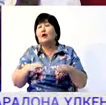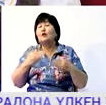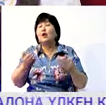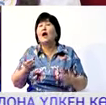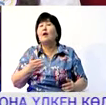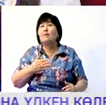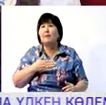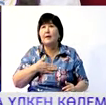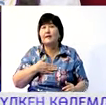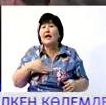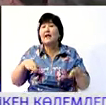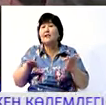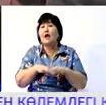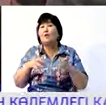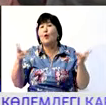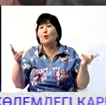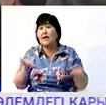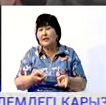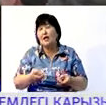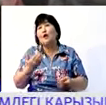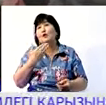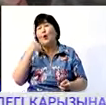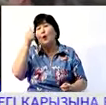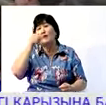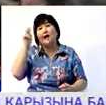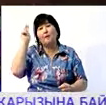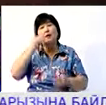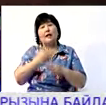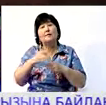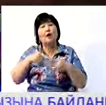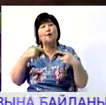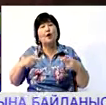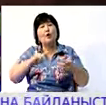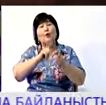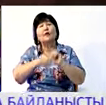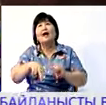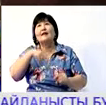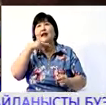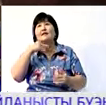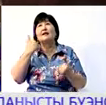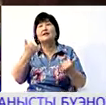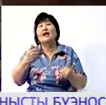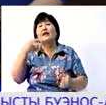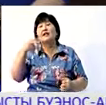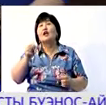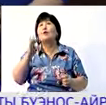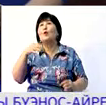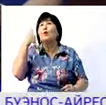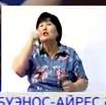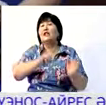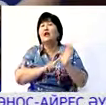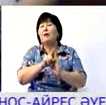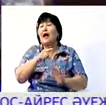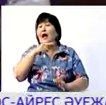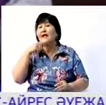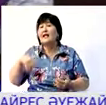біз сай болуымыз қажет. Сондай ақ соңғы жылдары білім саласында болған өзгерістерді де назардан тыс қалдырмады. 2014 жылдан бастап